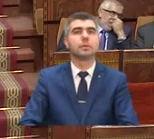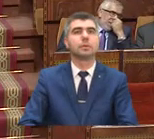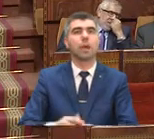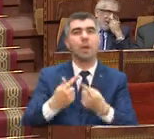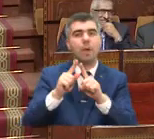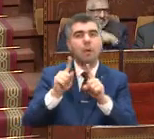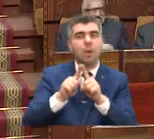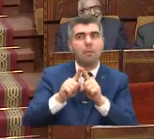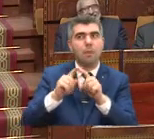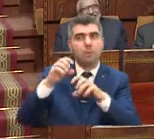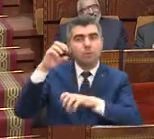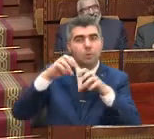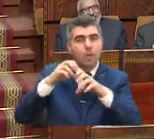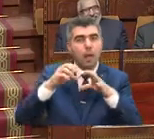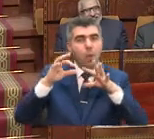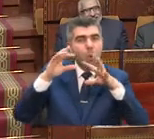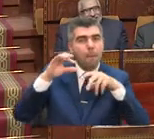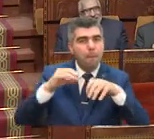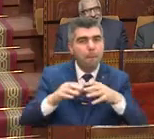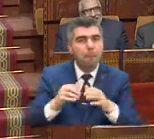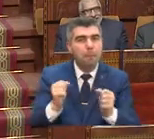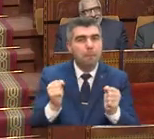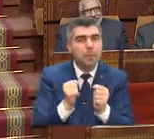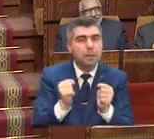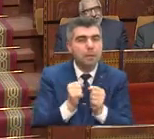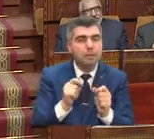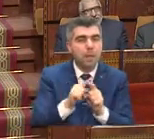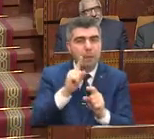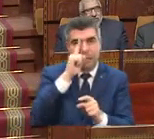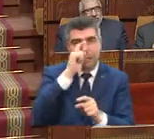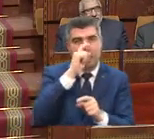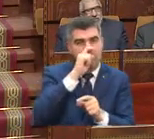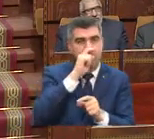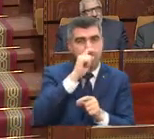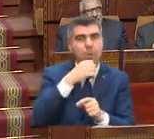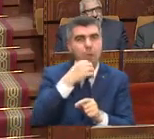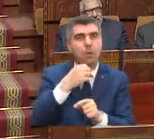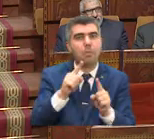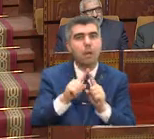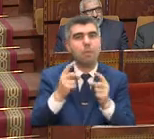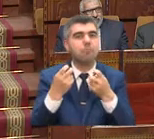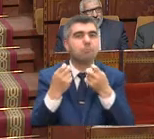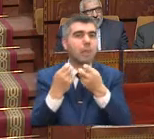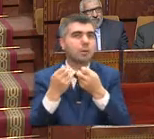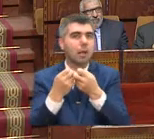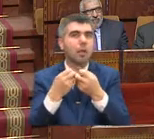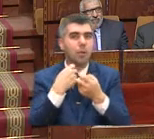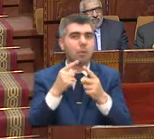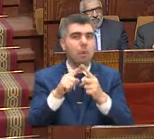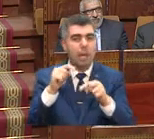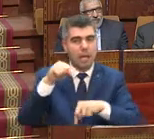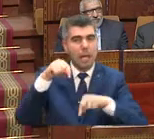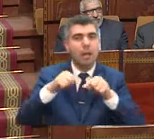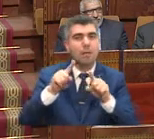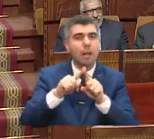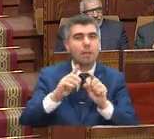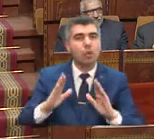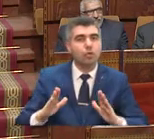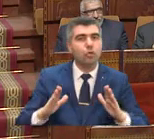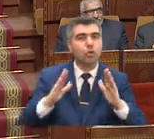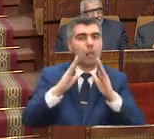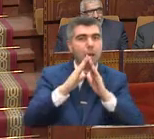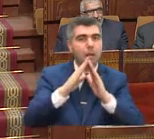الطقس البارد كيزيد من المعاناة ديالهم. تصوروا السيد الوزير بأن كاين مناطق جبلية وخاصة مثلا